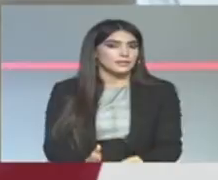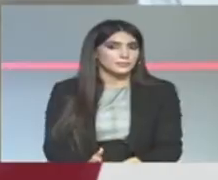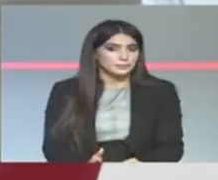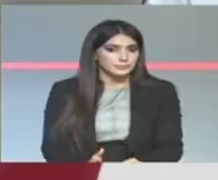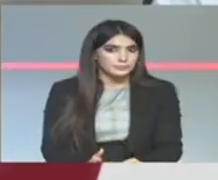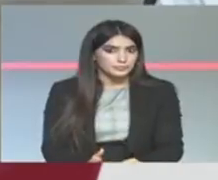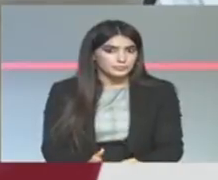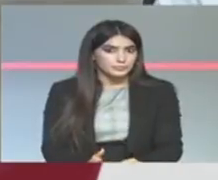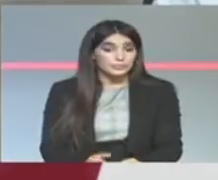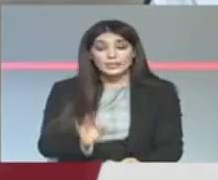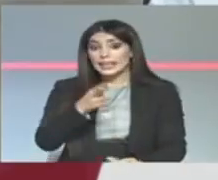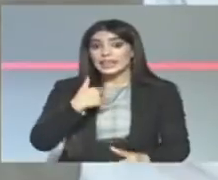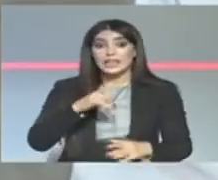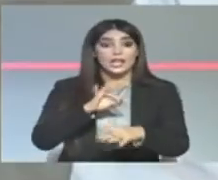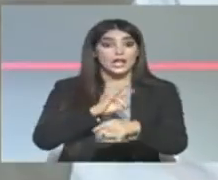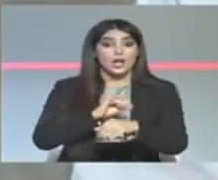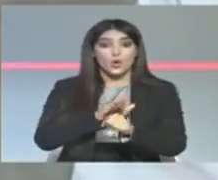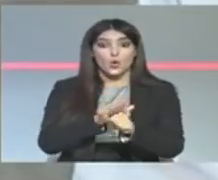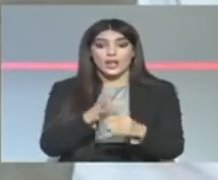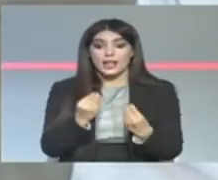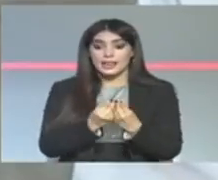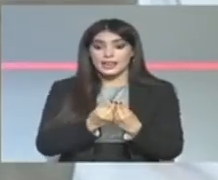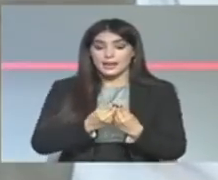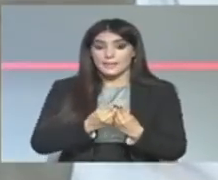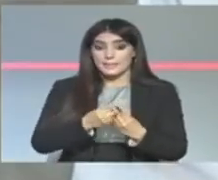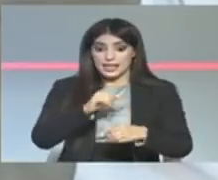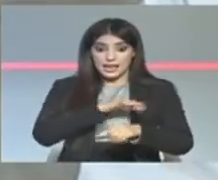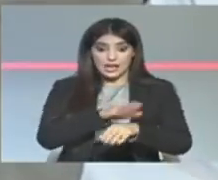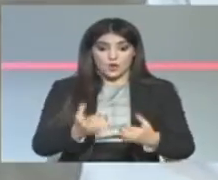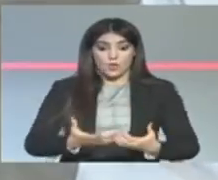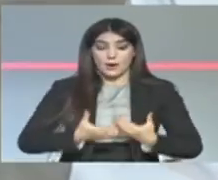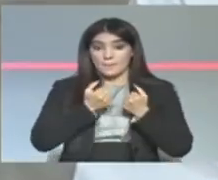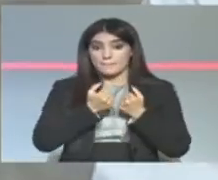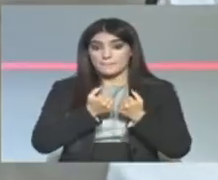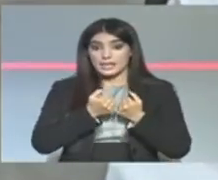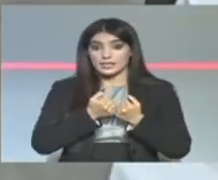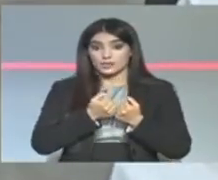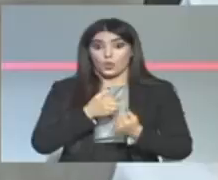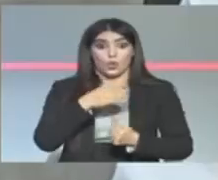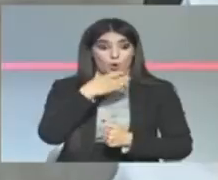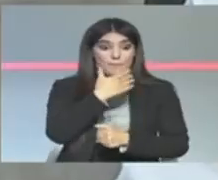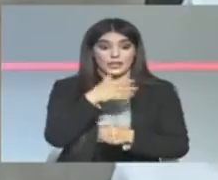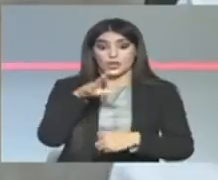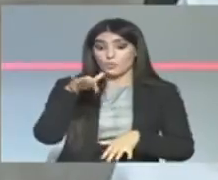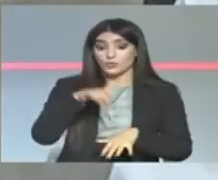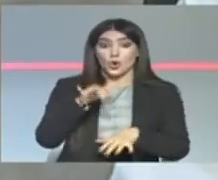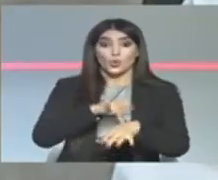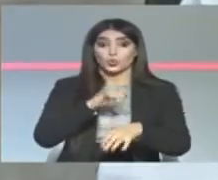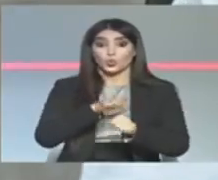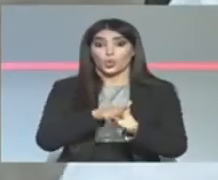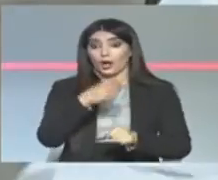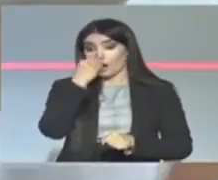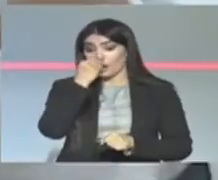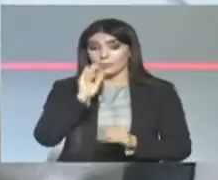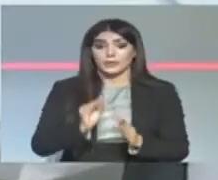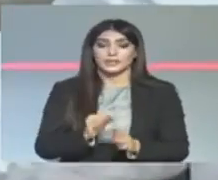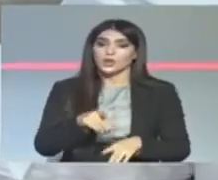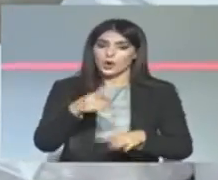وجود مع الغريب ان يبقى عنده في وقتها الغريب